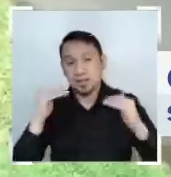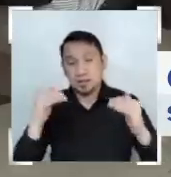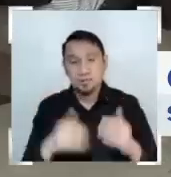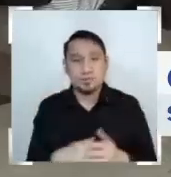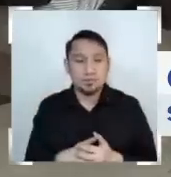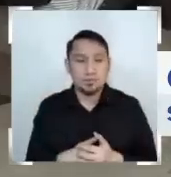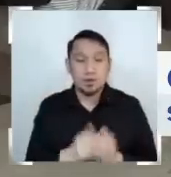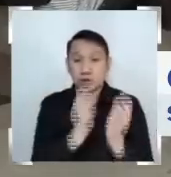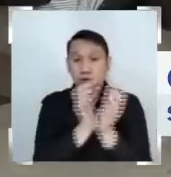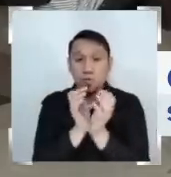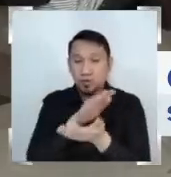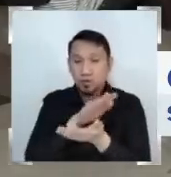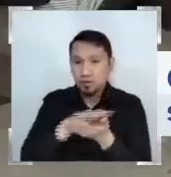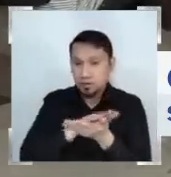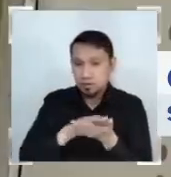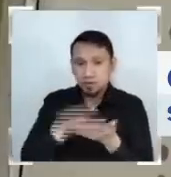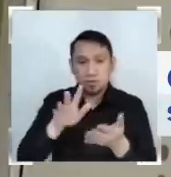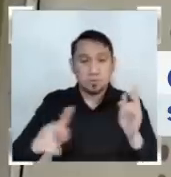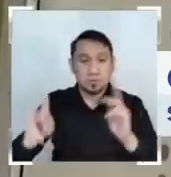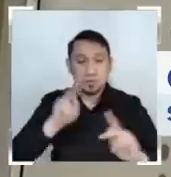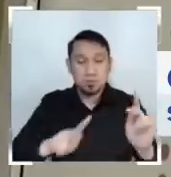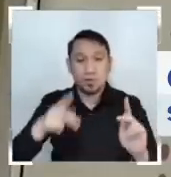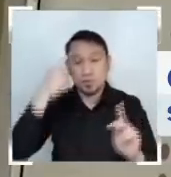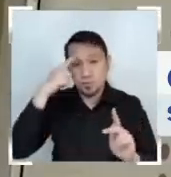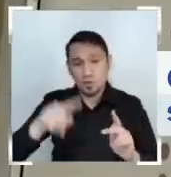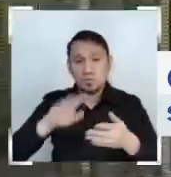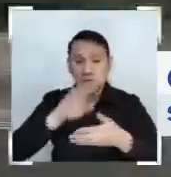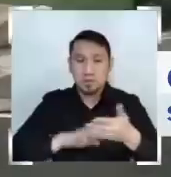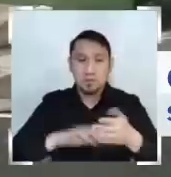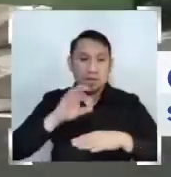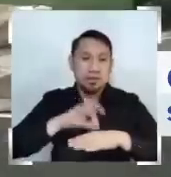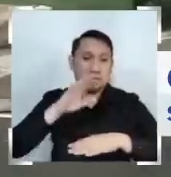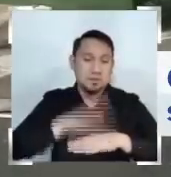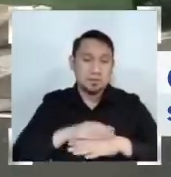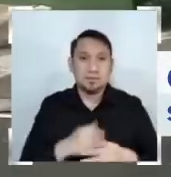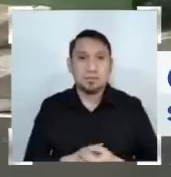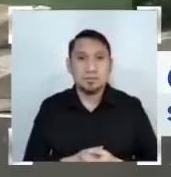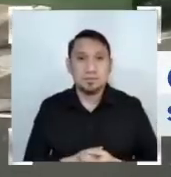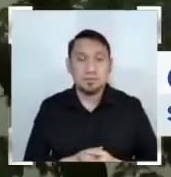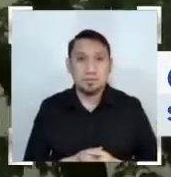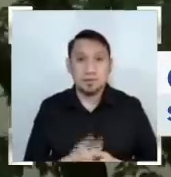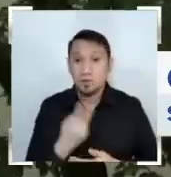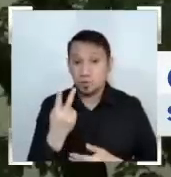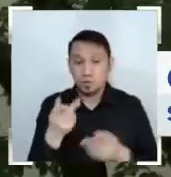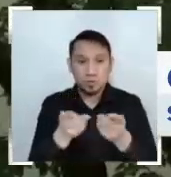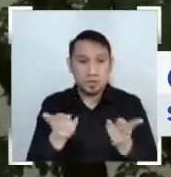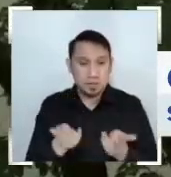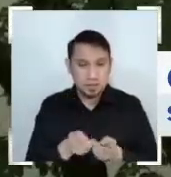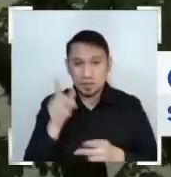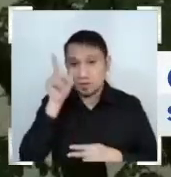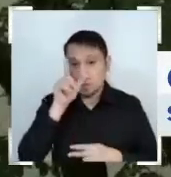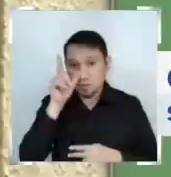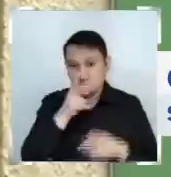ang isinasagawa ng mga residente para mapababa ang kaso ng dengue sa lungsod. 2 lugar naman sa Luzon ang tinututukan